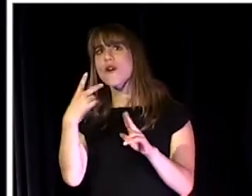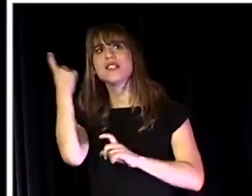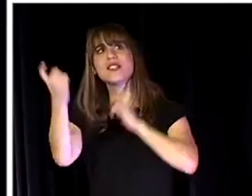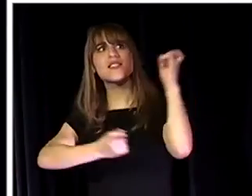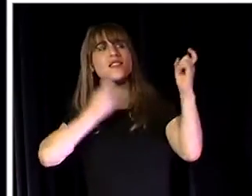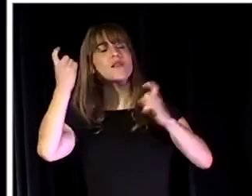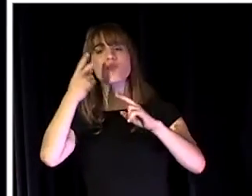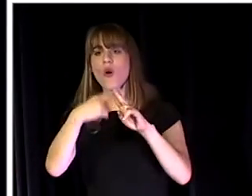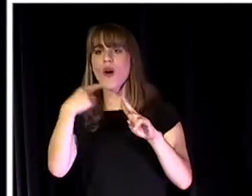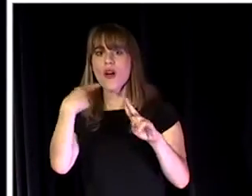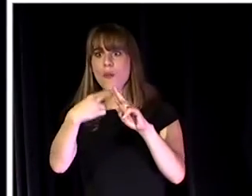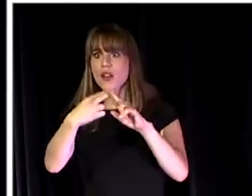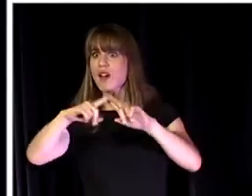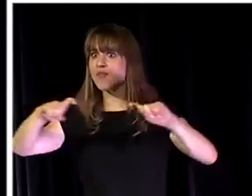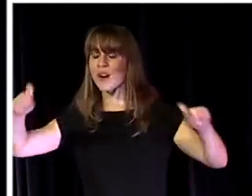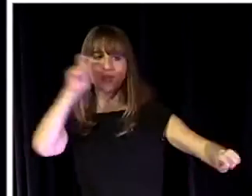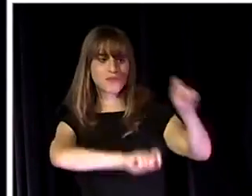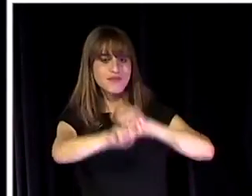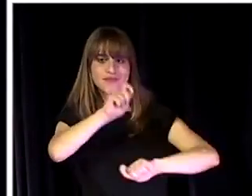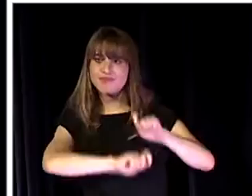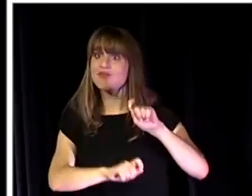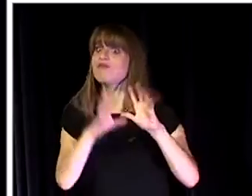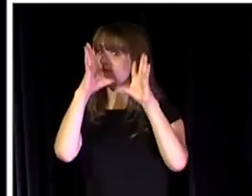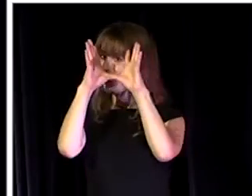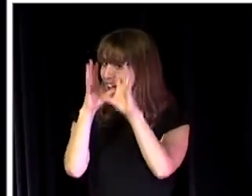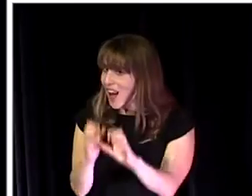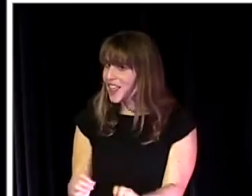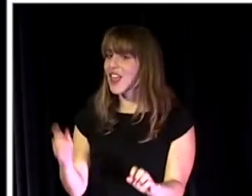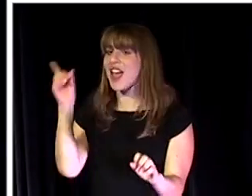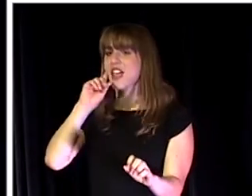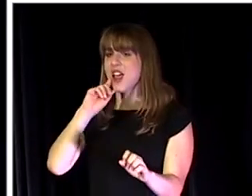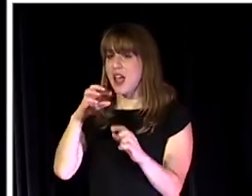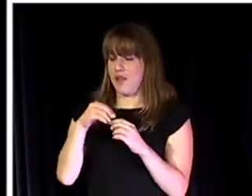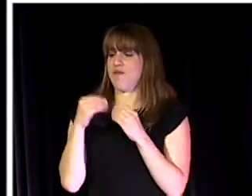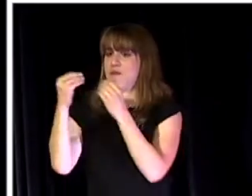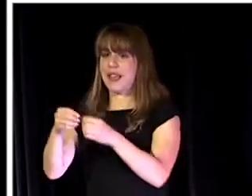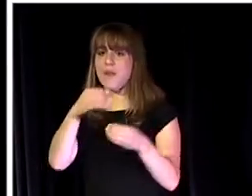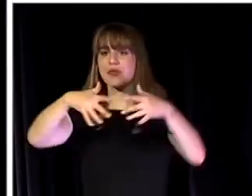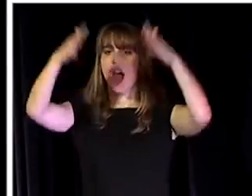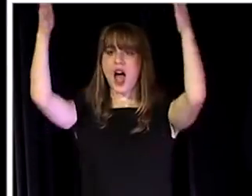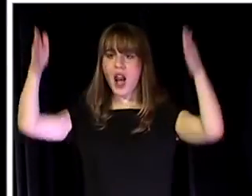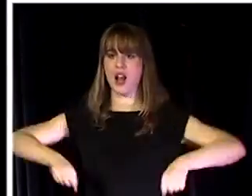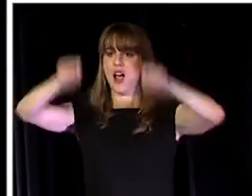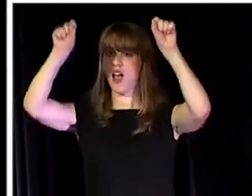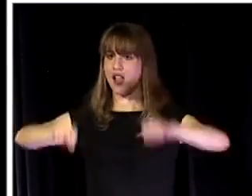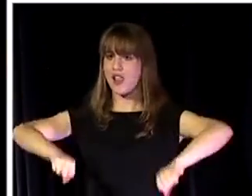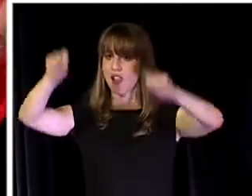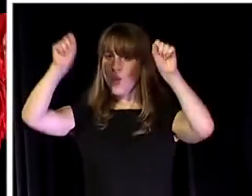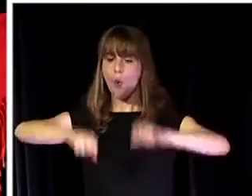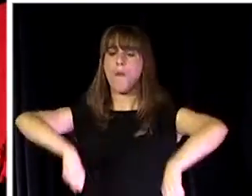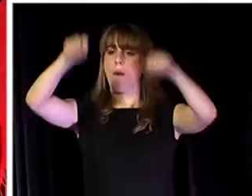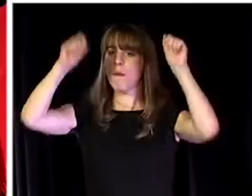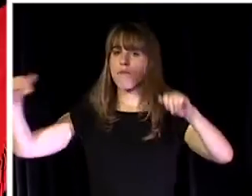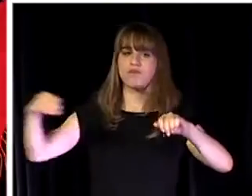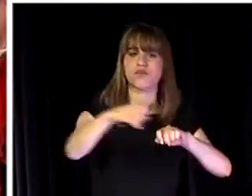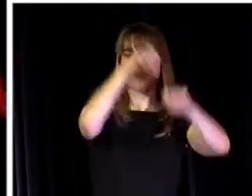μπορούν να κάνουν με αυτό». Και πράγματι, η γυναίκα το πήρε, το πήγε στον αργαλιό της και ύφανε ένα